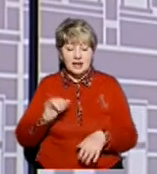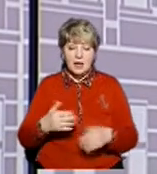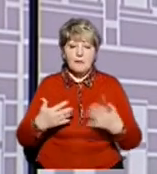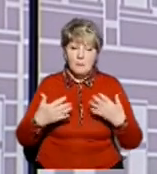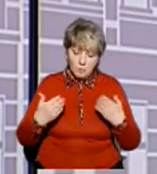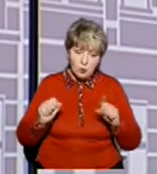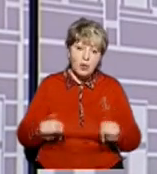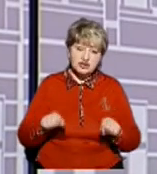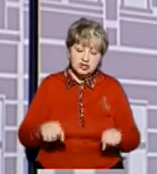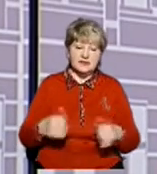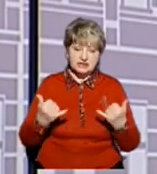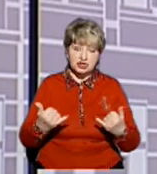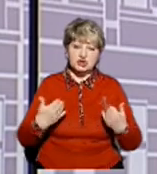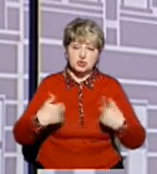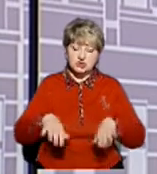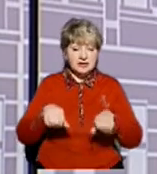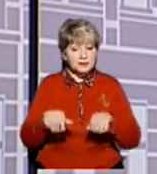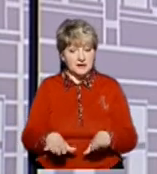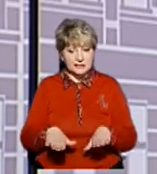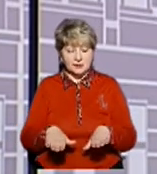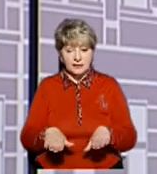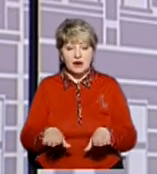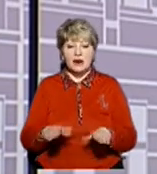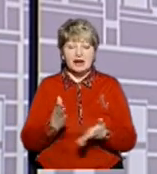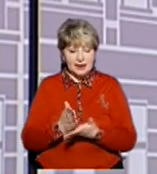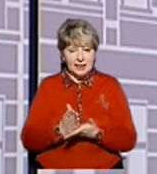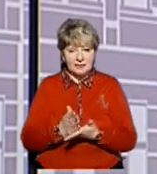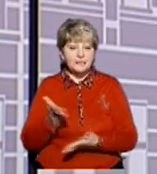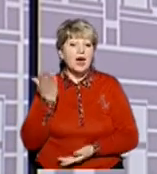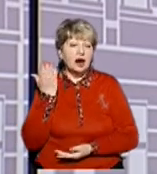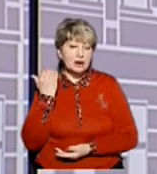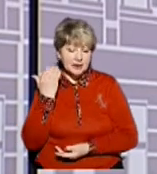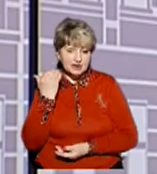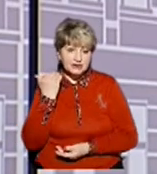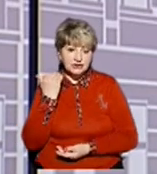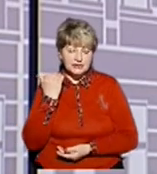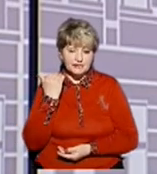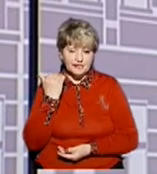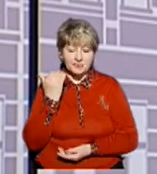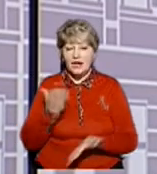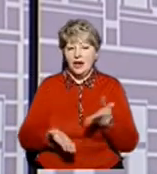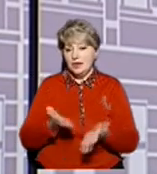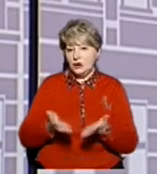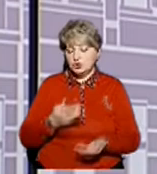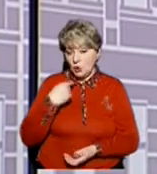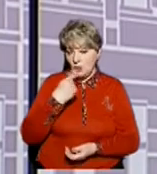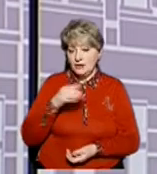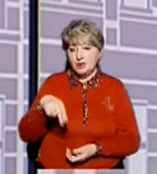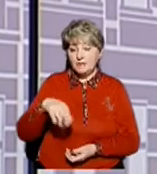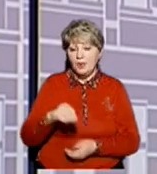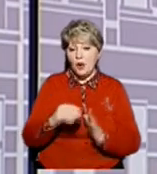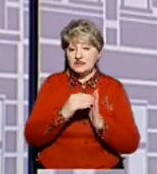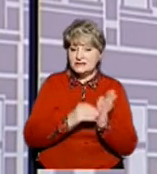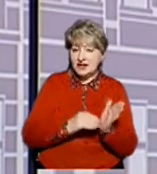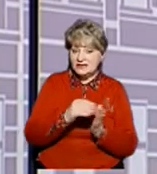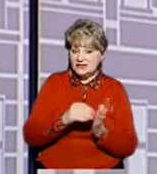можливо, вони ну, щось вирішили. Звичайно, ще такі люди. Раніше, ну, якщо говорити, опять, адже по